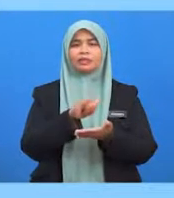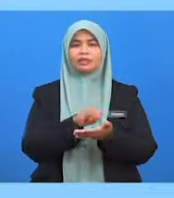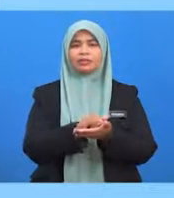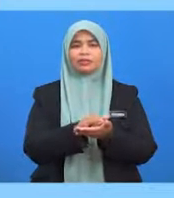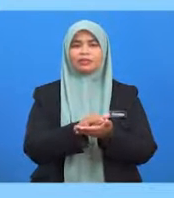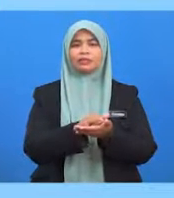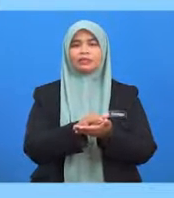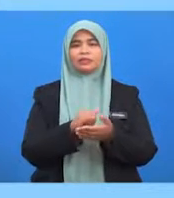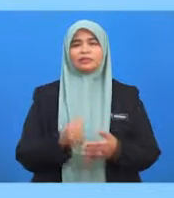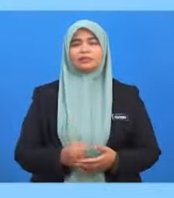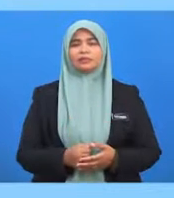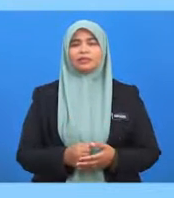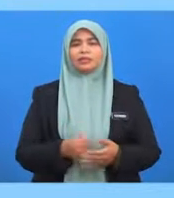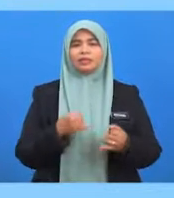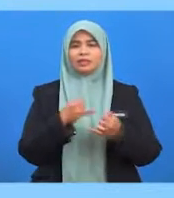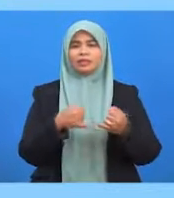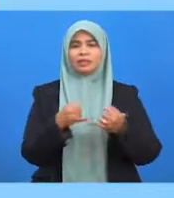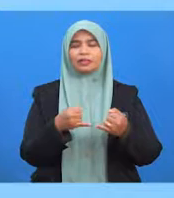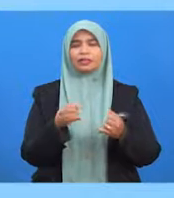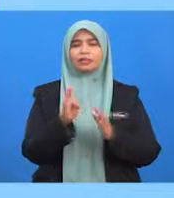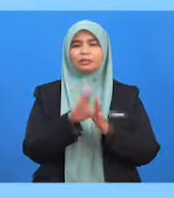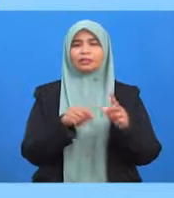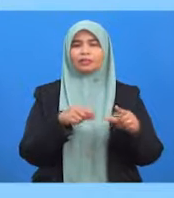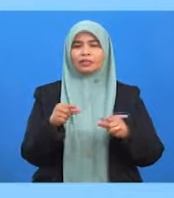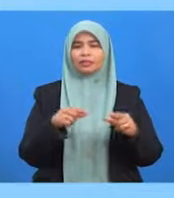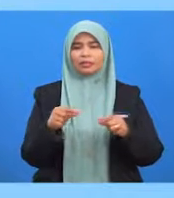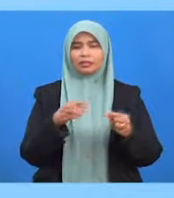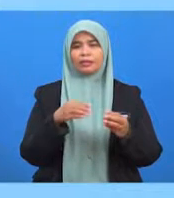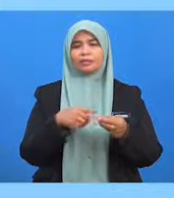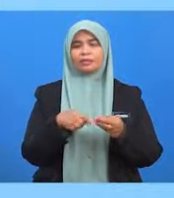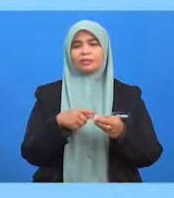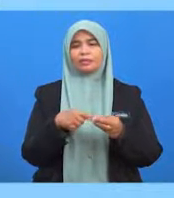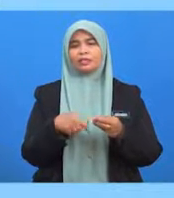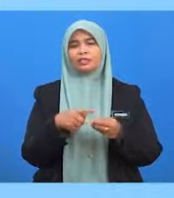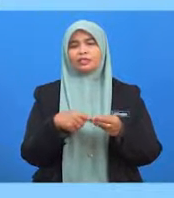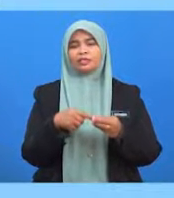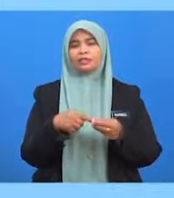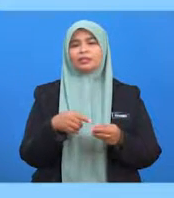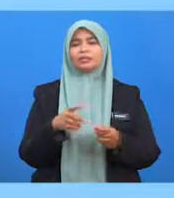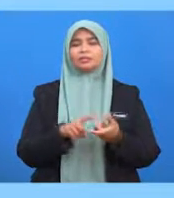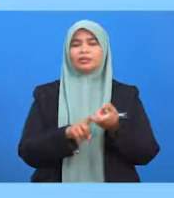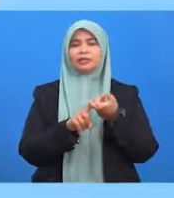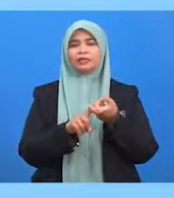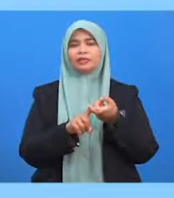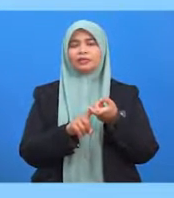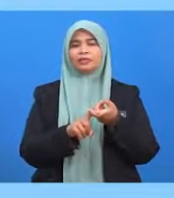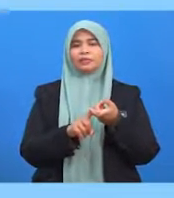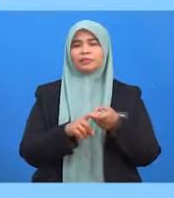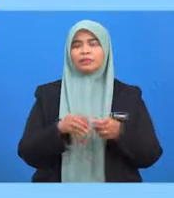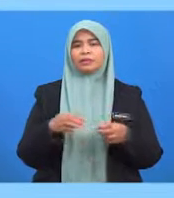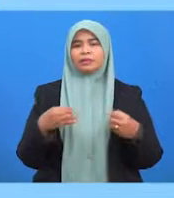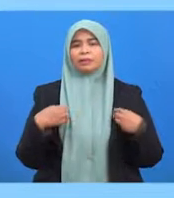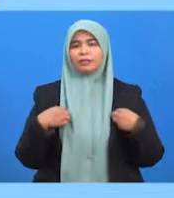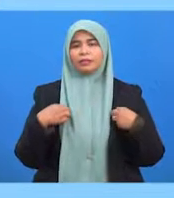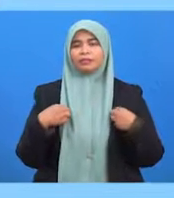Perhatikan tali. Tali bergetar apabila penyangkut baju diketuk.